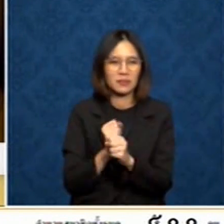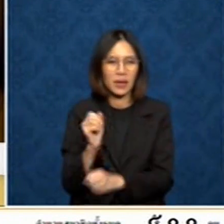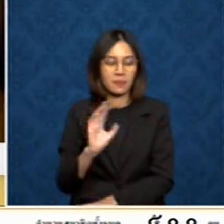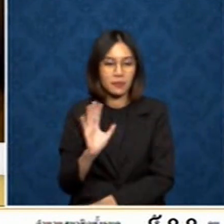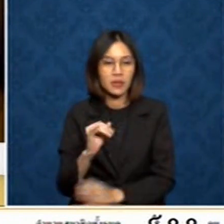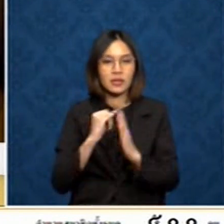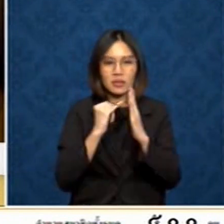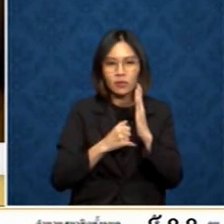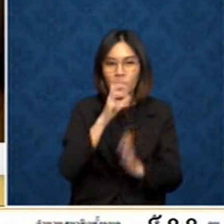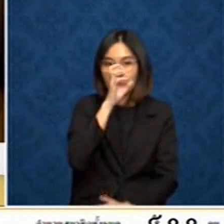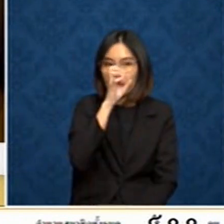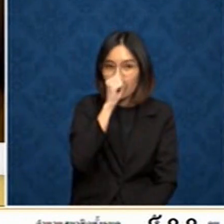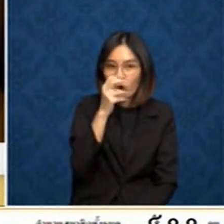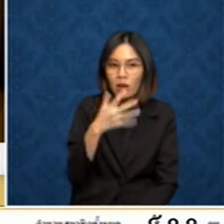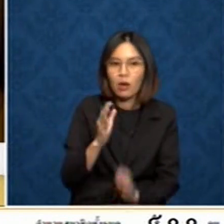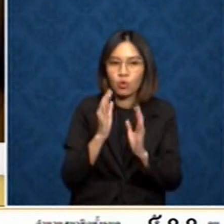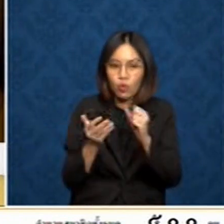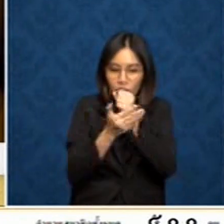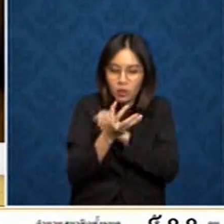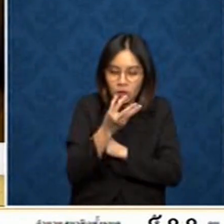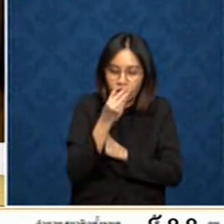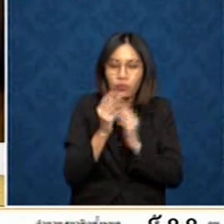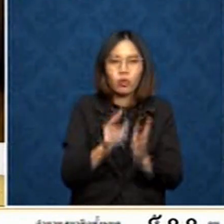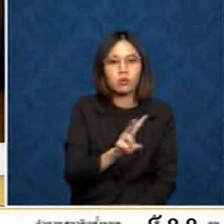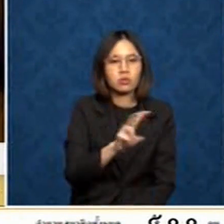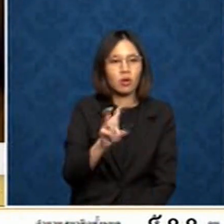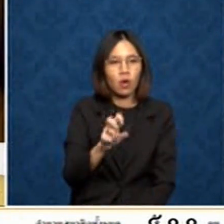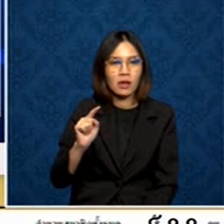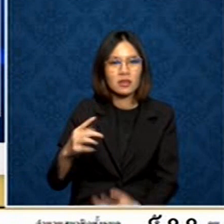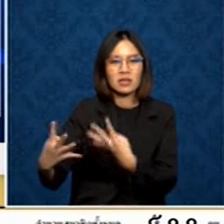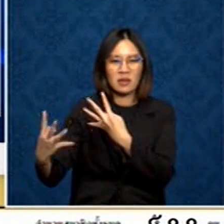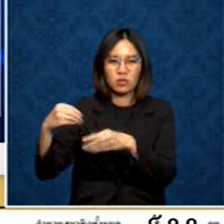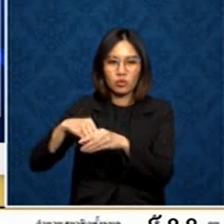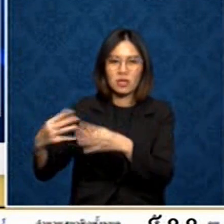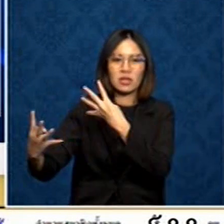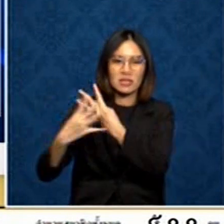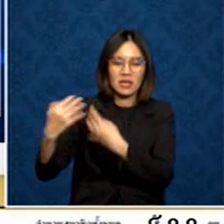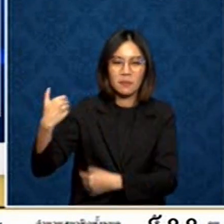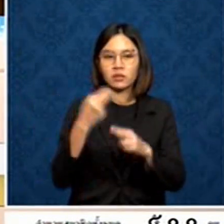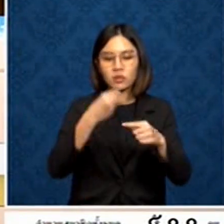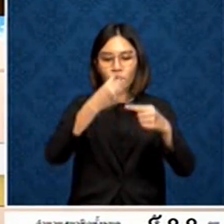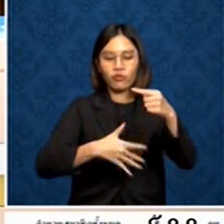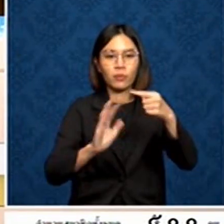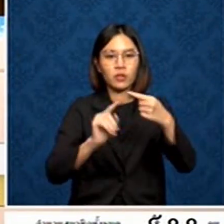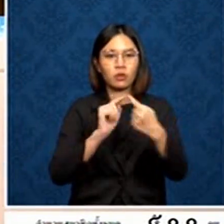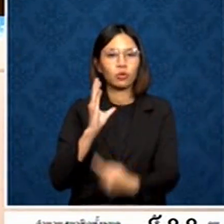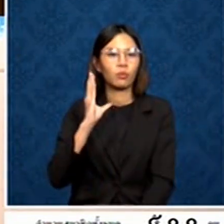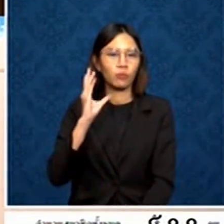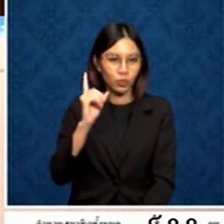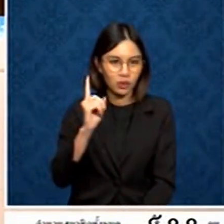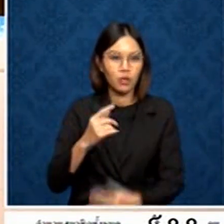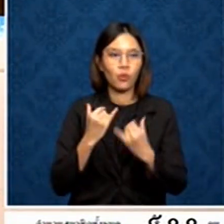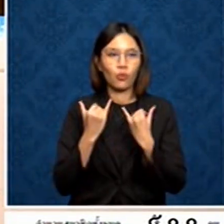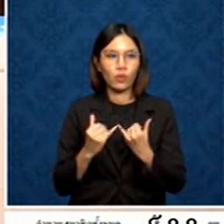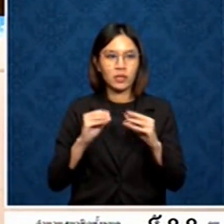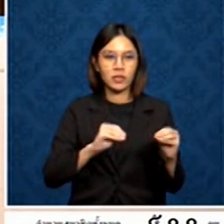เริ่มต้นไม่ยุติธรรมจุดปลายทางก็ไม่ยุติธรรมเช่นกันจากนั้นนายพิเชษเชืเมืองพันครับท่านรองประธานสภาผู้แทนราษฎรคน